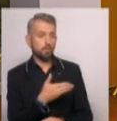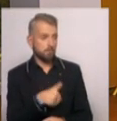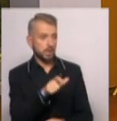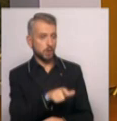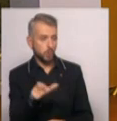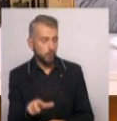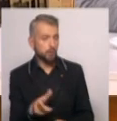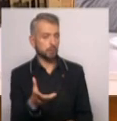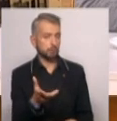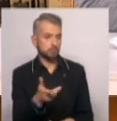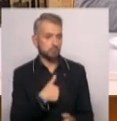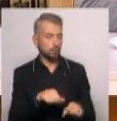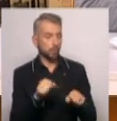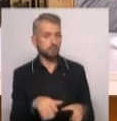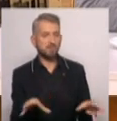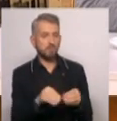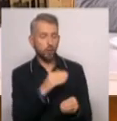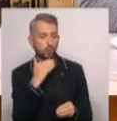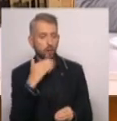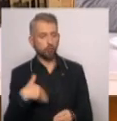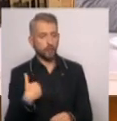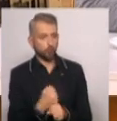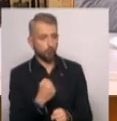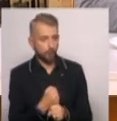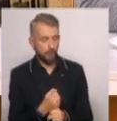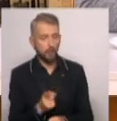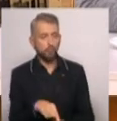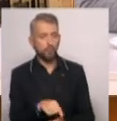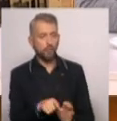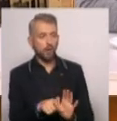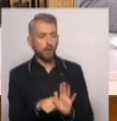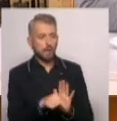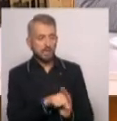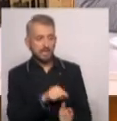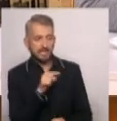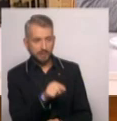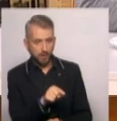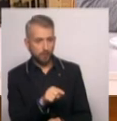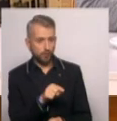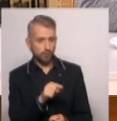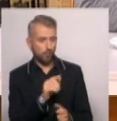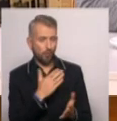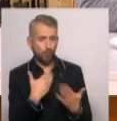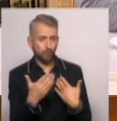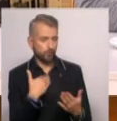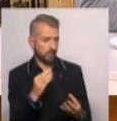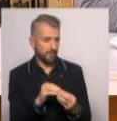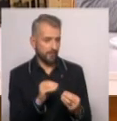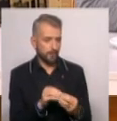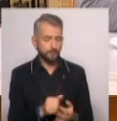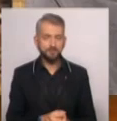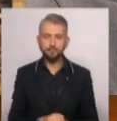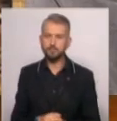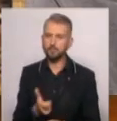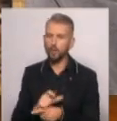кияни, і ми можемо спільно багато корисного зробити, тому ми з нею в тих же стосунках, що були рік і два тому. Так, пане Сергію,